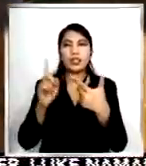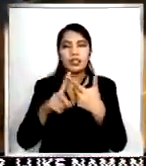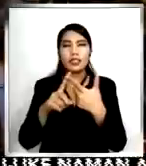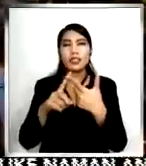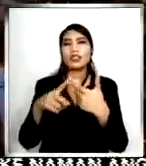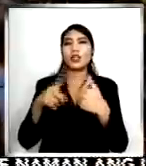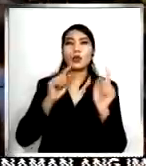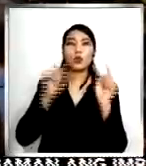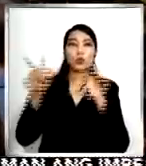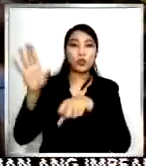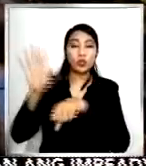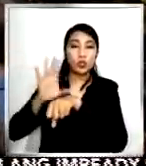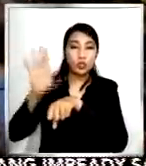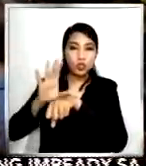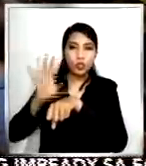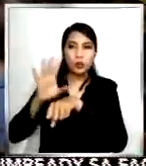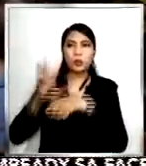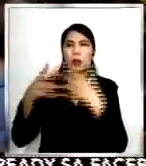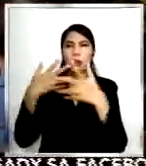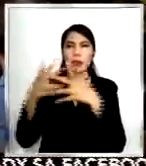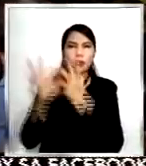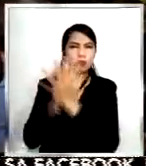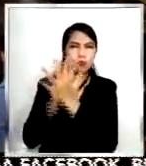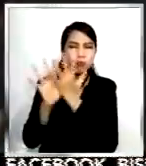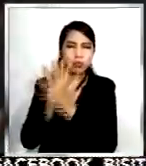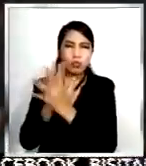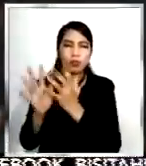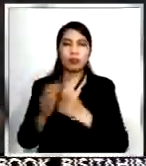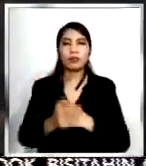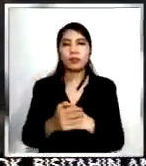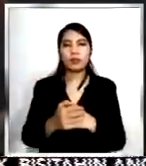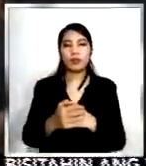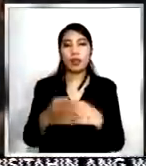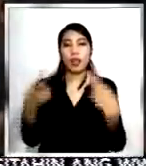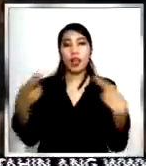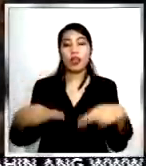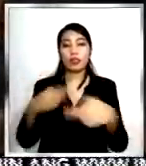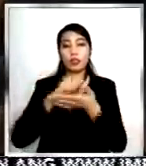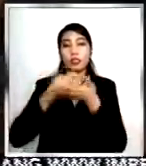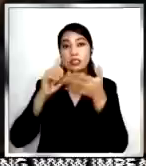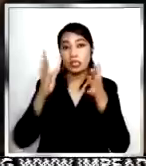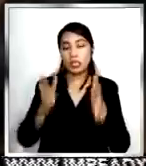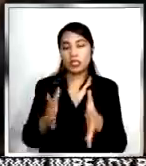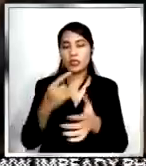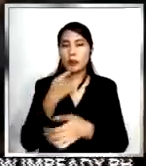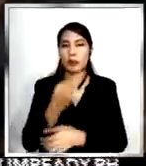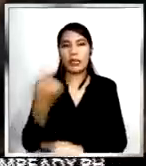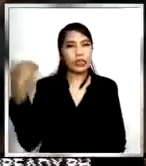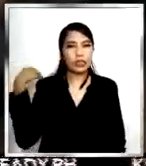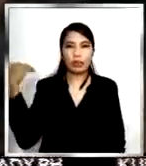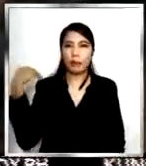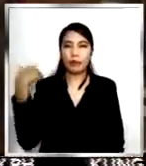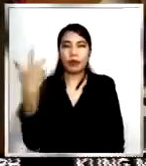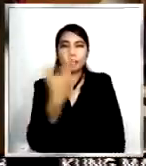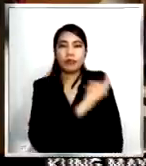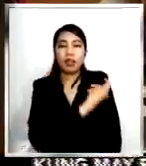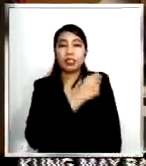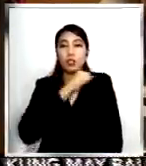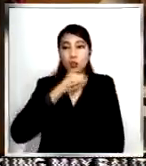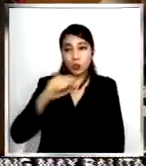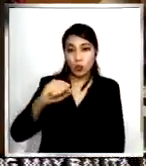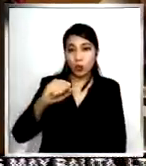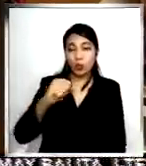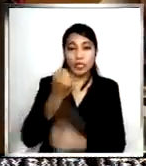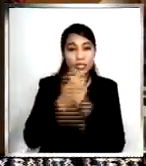tao? Ayon kay dating Health Secretary Manuel Dayrit, hanggat walang aprobadong bakuna na tiyak na ligtas gamitin, hindi